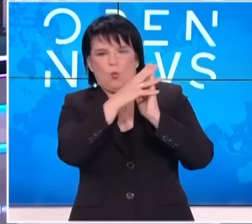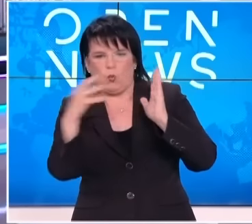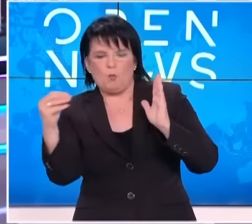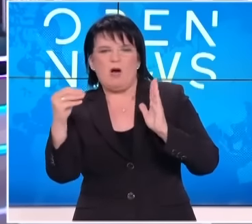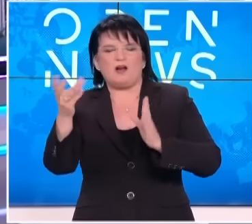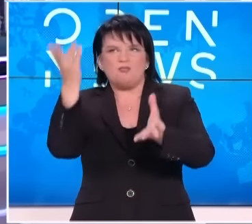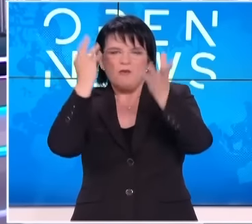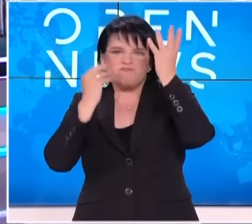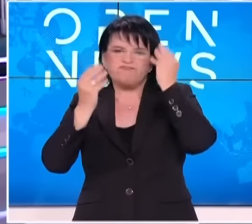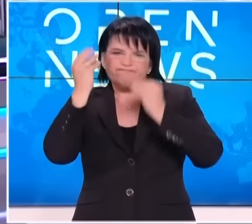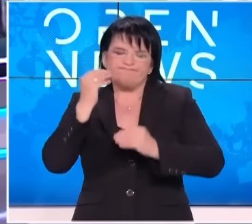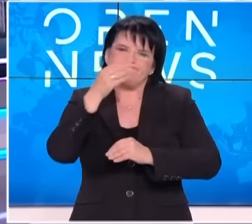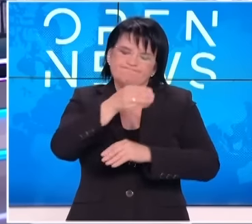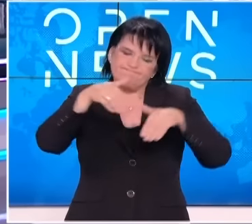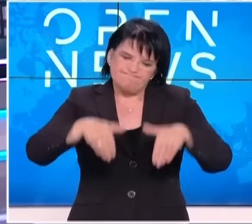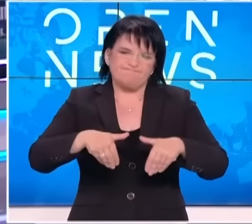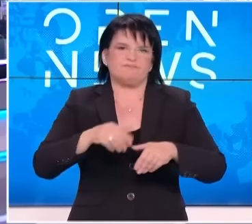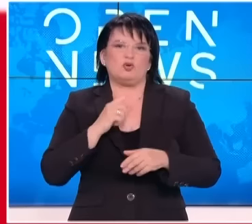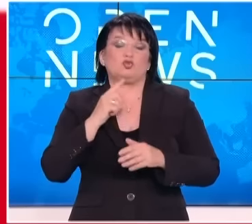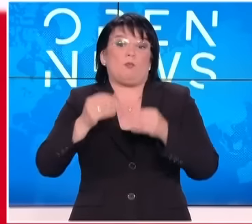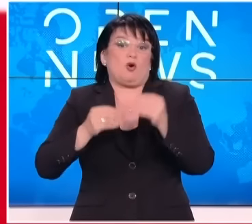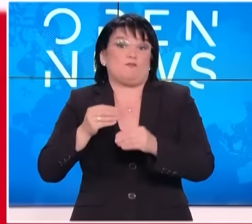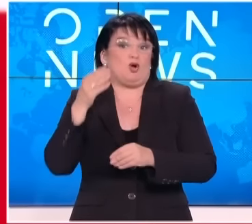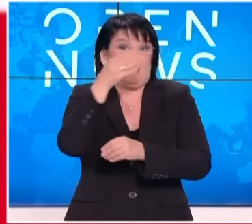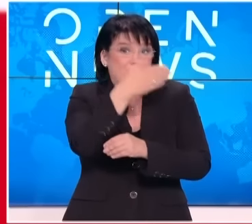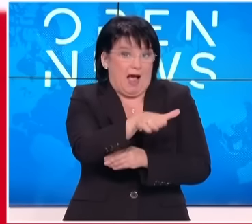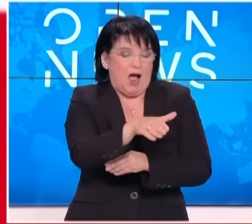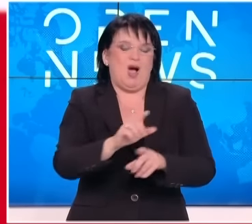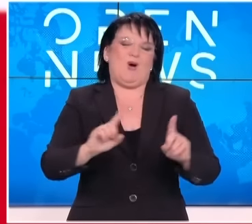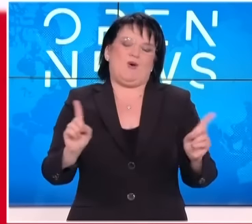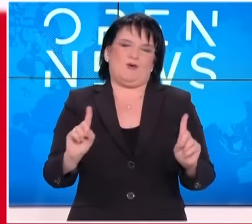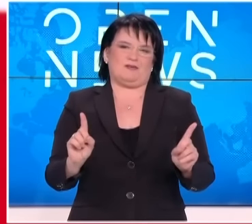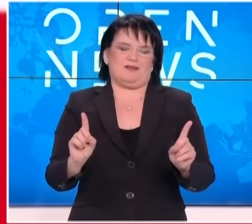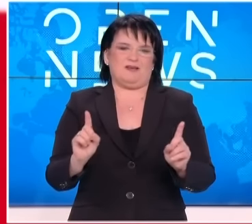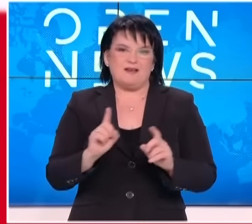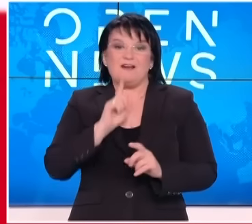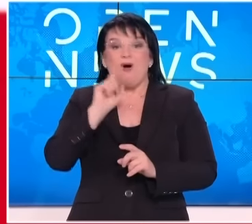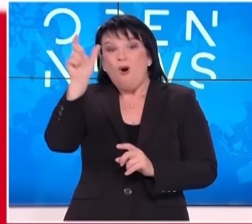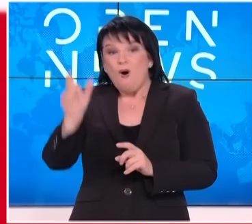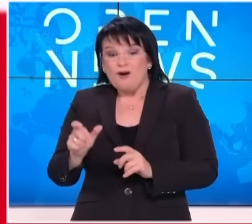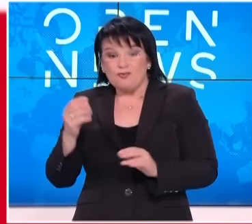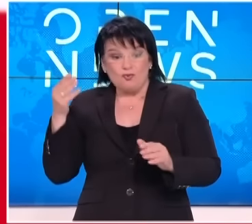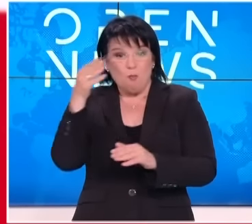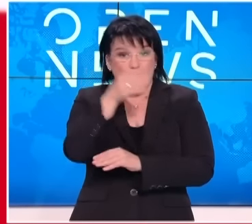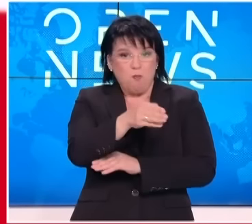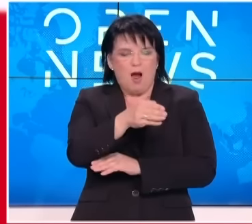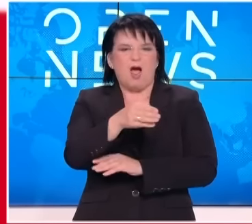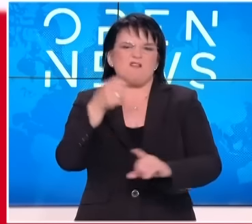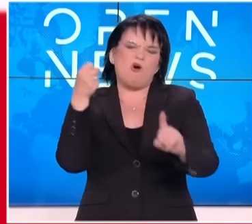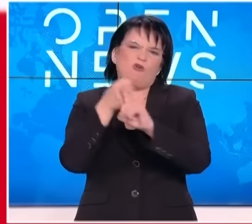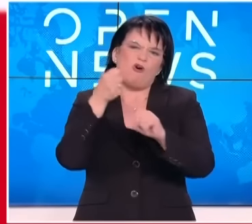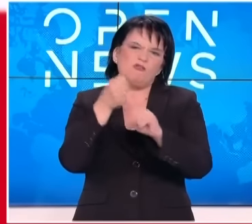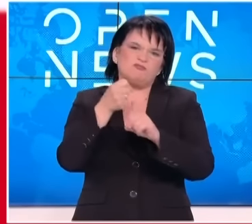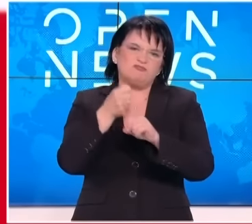βγάζουμε διδάγματα το πρόβλημα δεν είναι ότι πήγε το πρόβλημα είναι ότι την ίδια ώρα που πάει εκεί για τα ιδανικά που